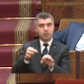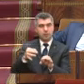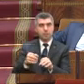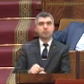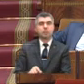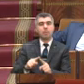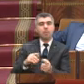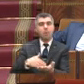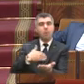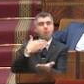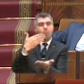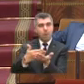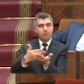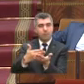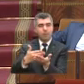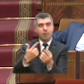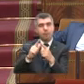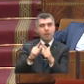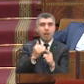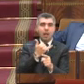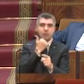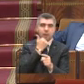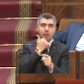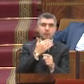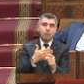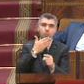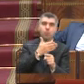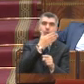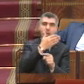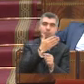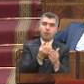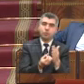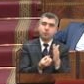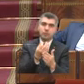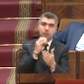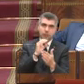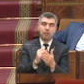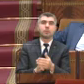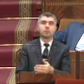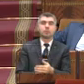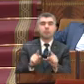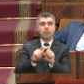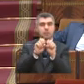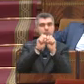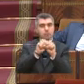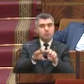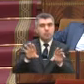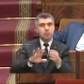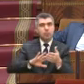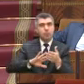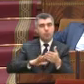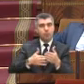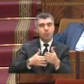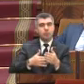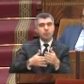للقطع مع هذه الأعطال التقنية في أفق تحقيق رهان رقمنا